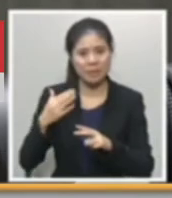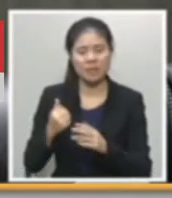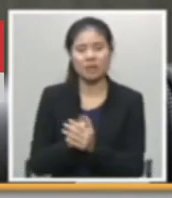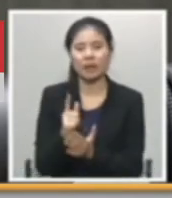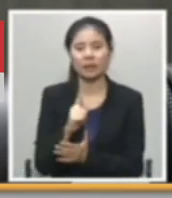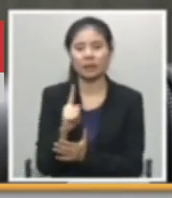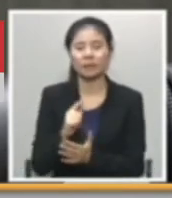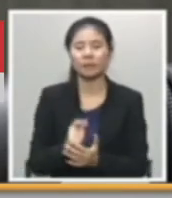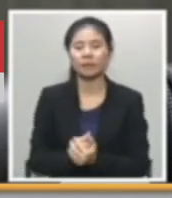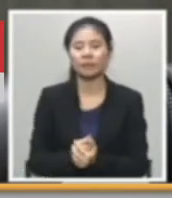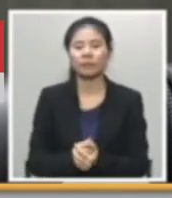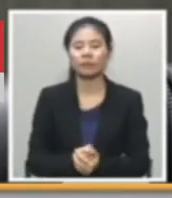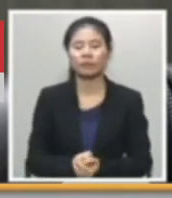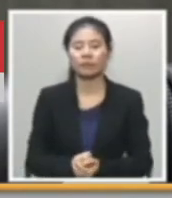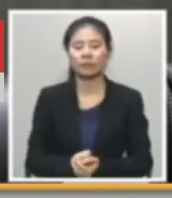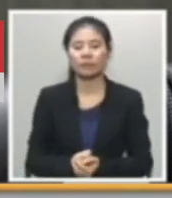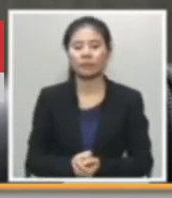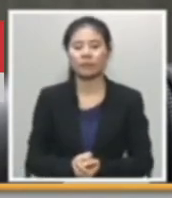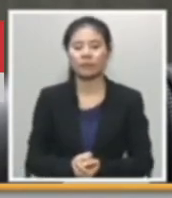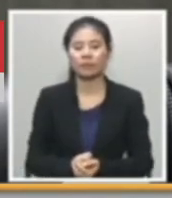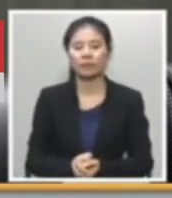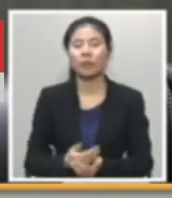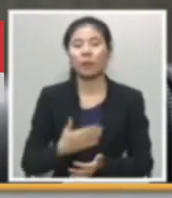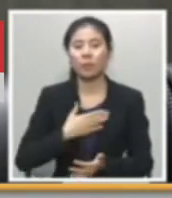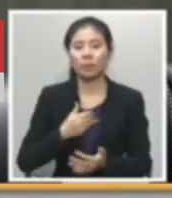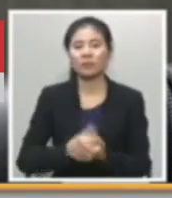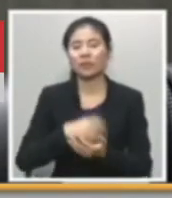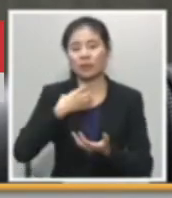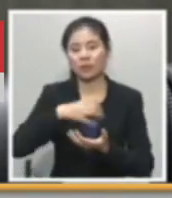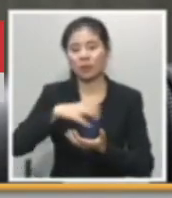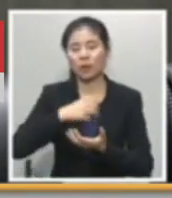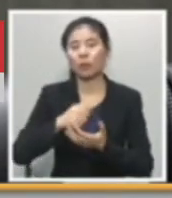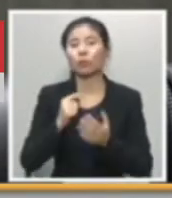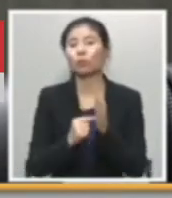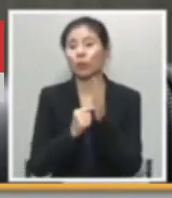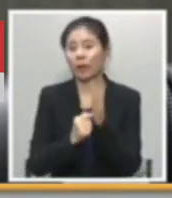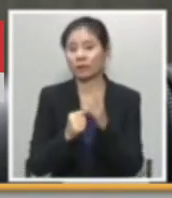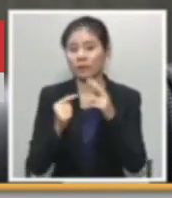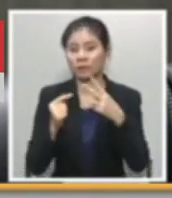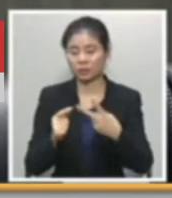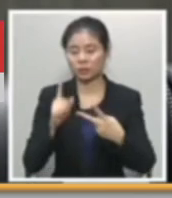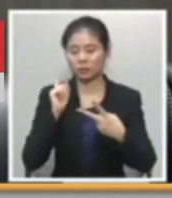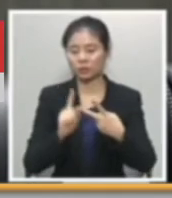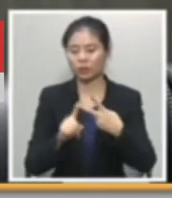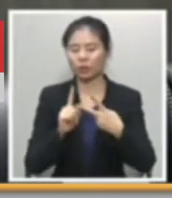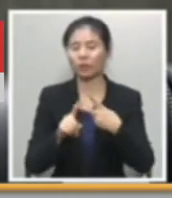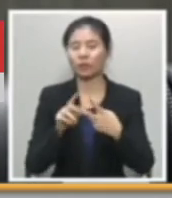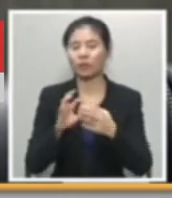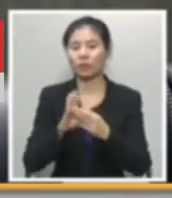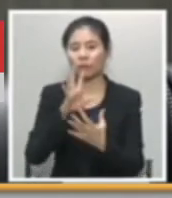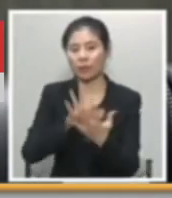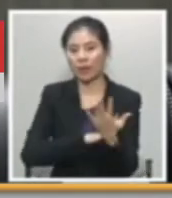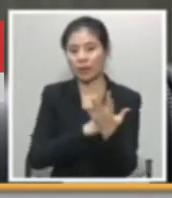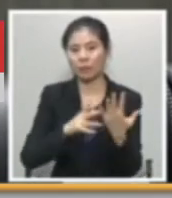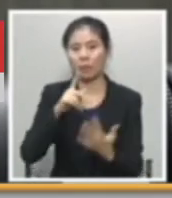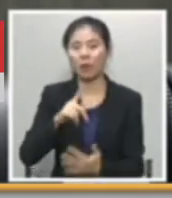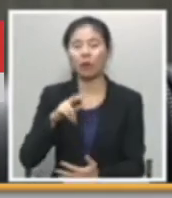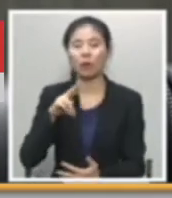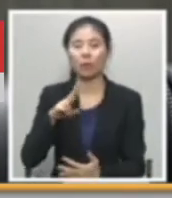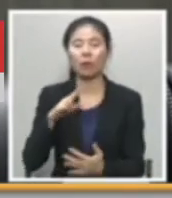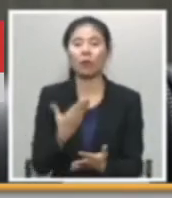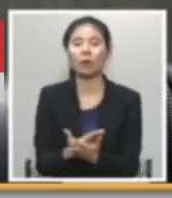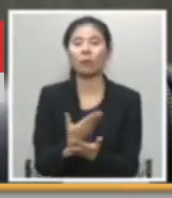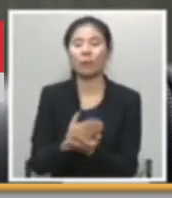ที่เคารพครับกระผมจะขอยกตัวอย่างที่สองที่การจัดทำร่างพระราชบัญญัติงบประมาณรายจ่ายประจ